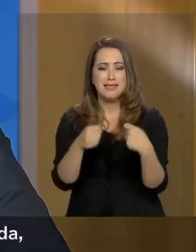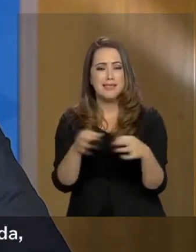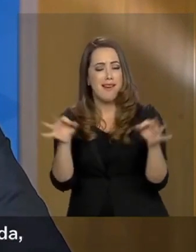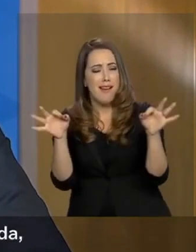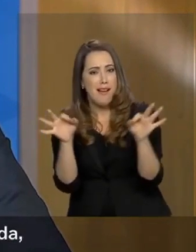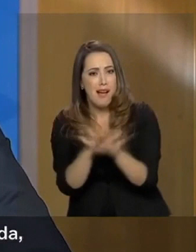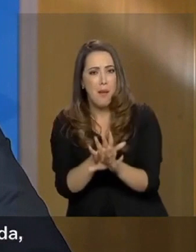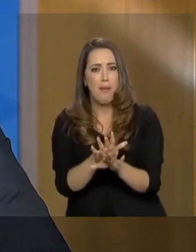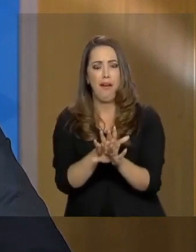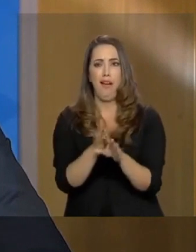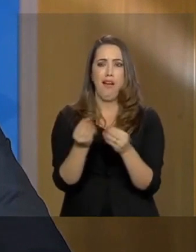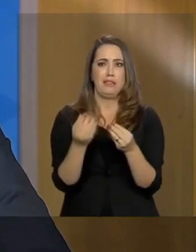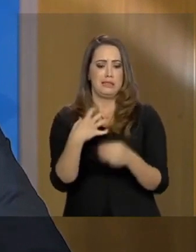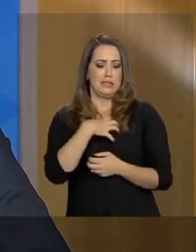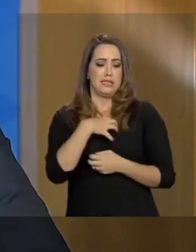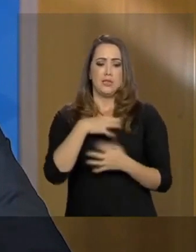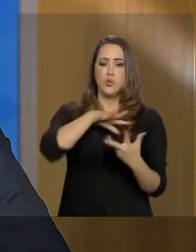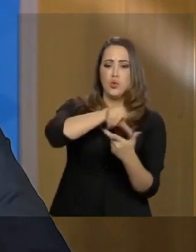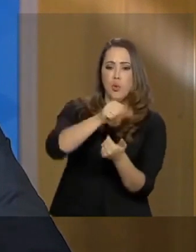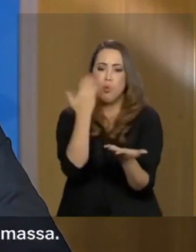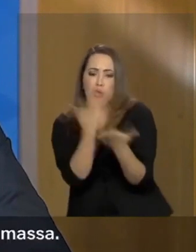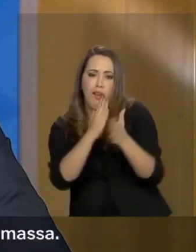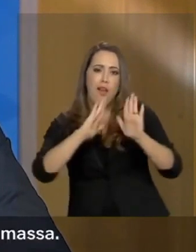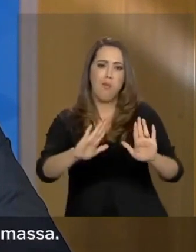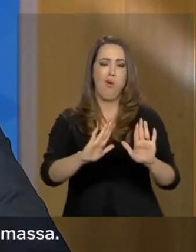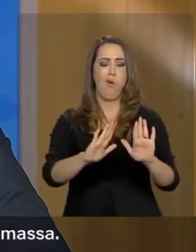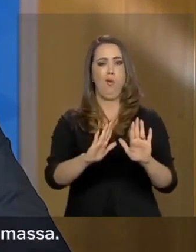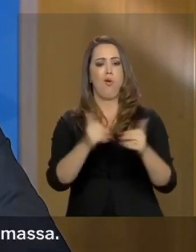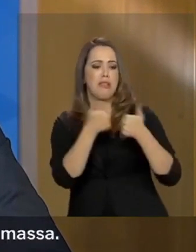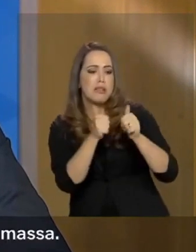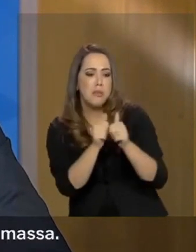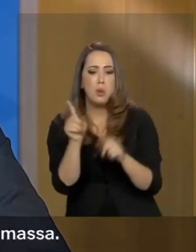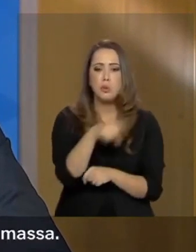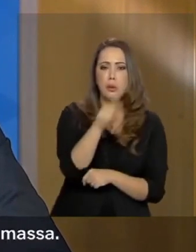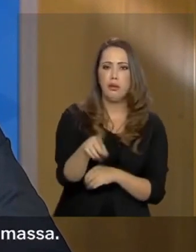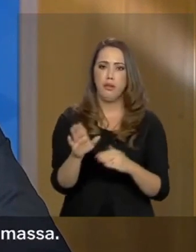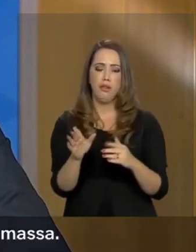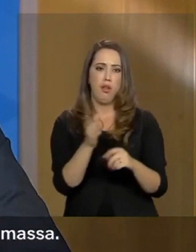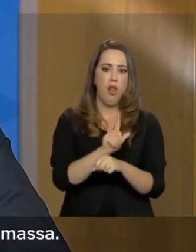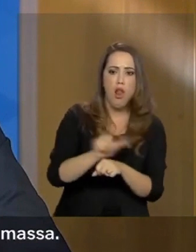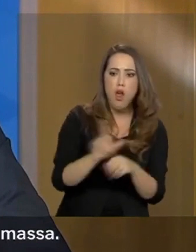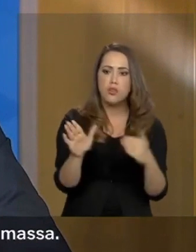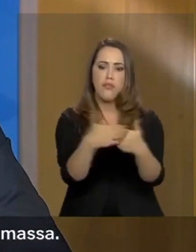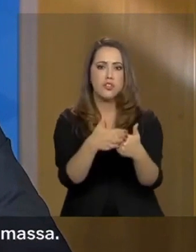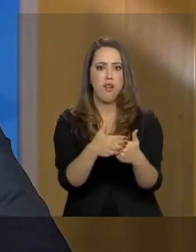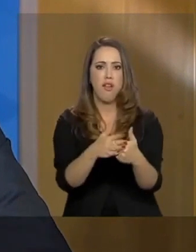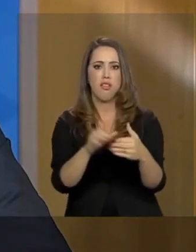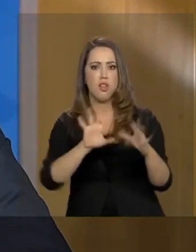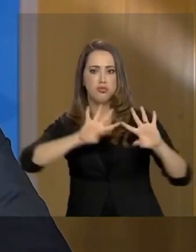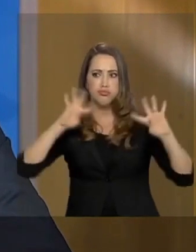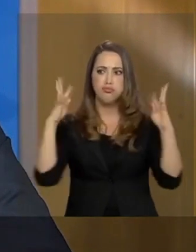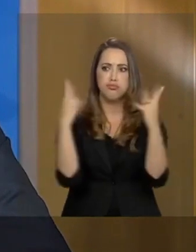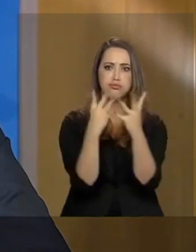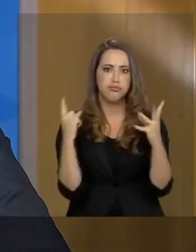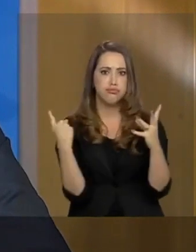transports, la fermeture des commerces et le confinement de masse. Dans le monde, il est démontré que les personnes à